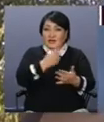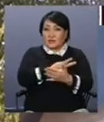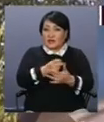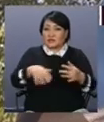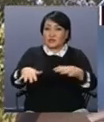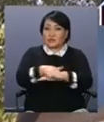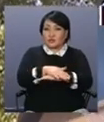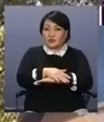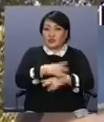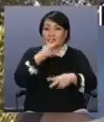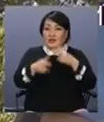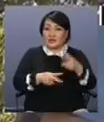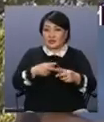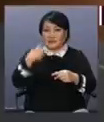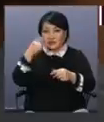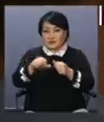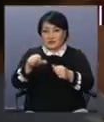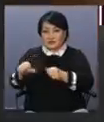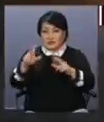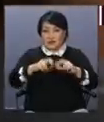жеке қарайтын болады.